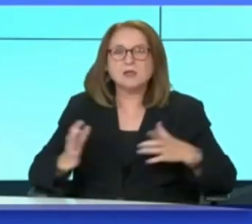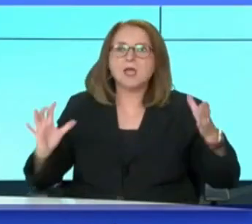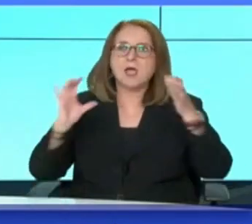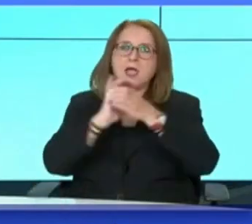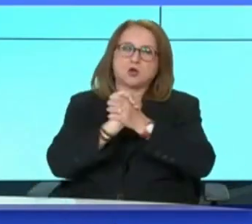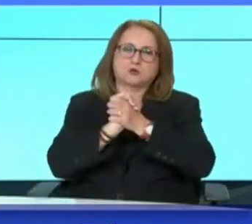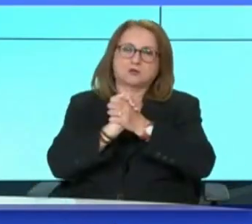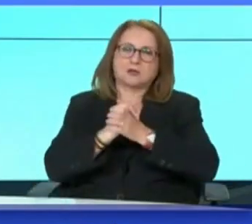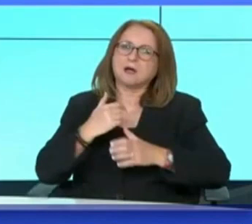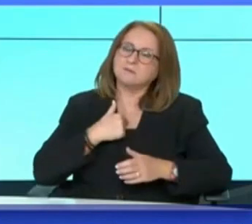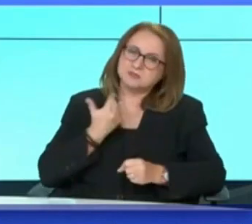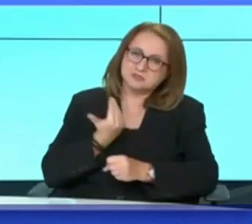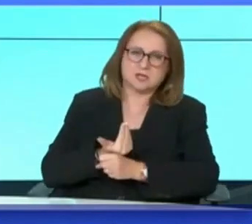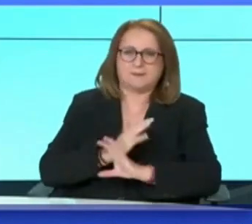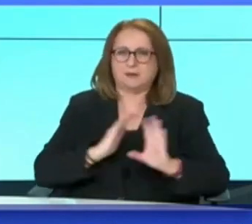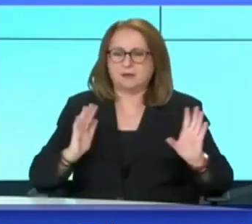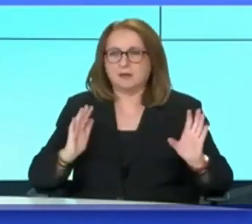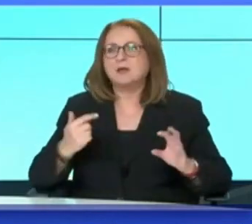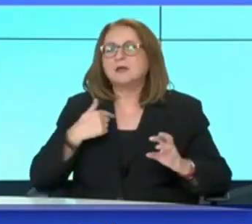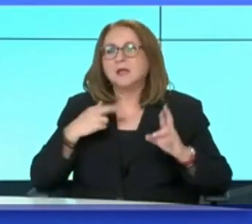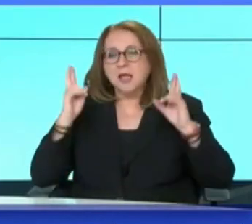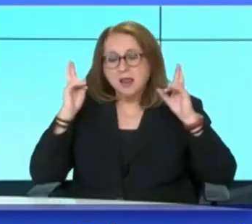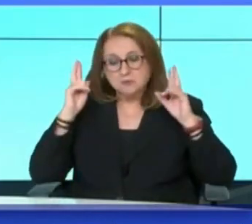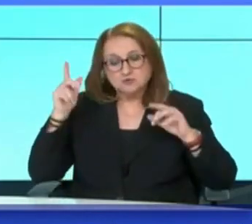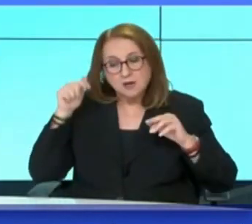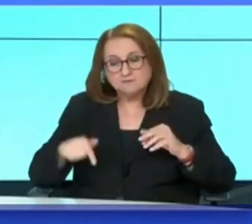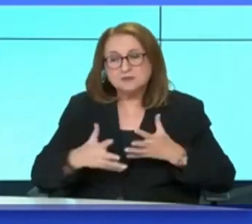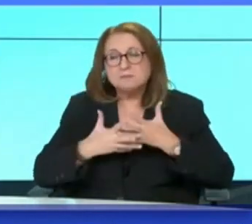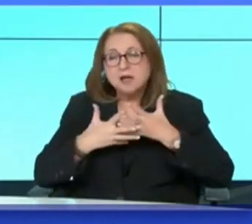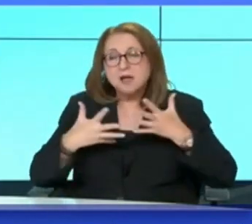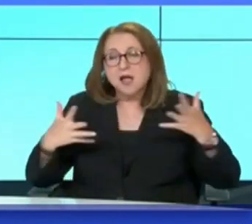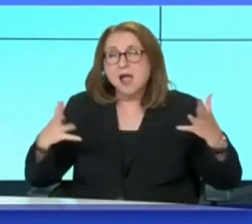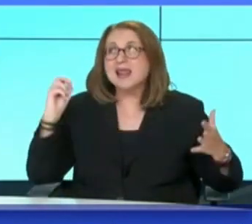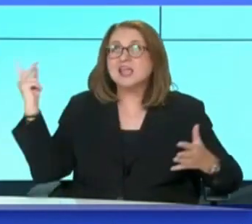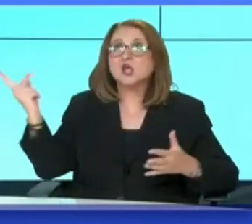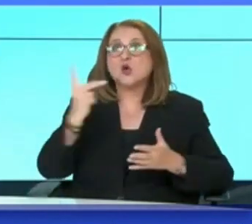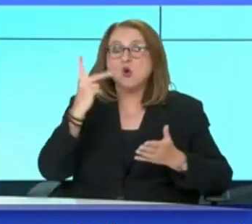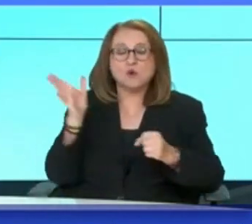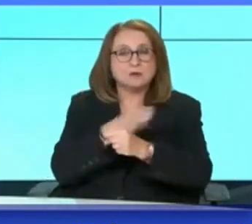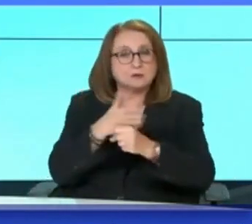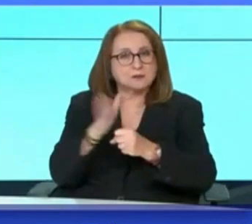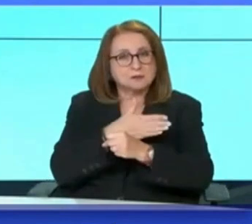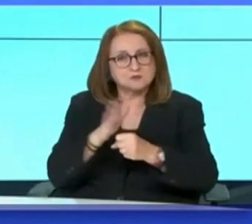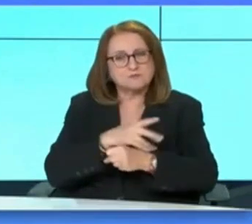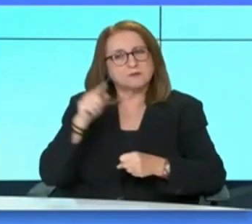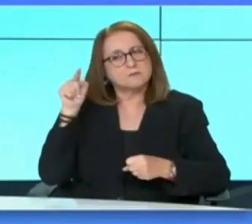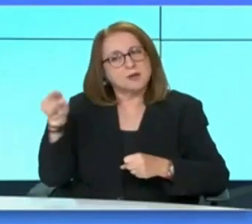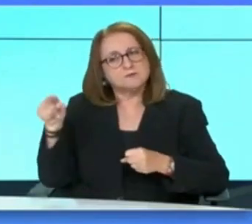οικολογική καταστροφή να αποτελέσει και μία ευκαιρία ευρύτερων